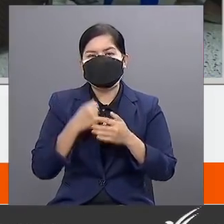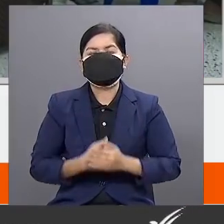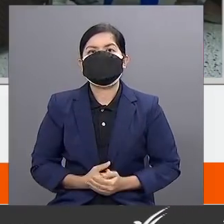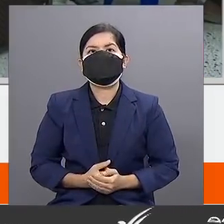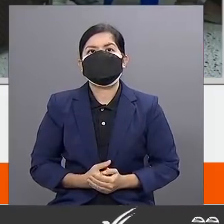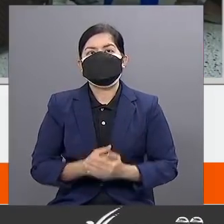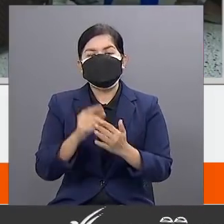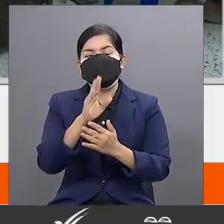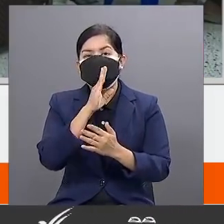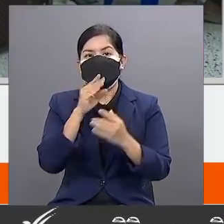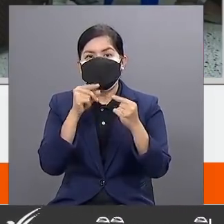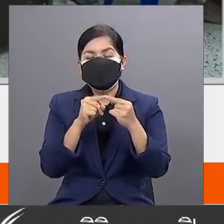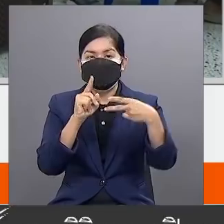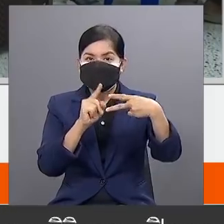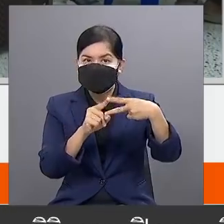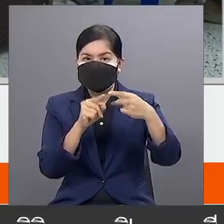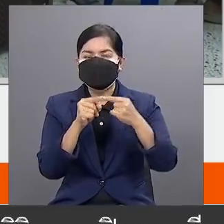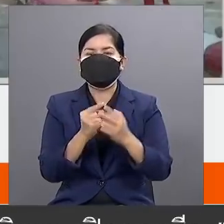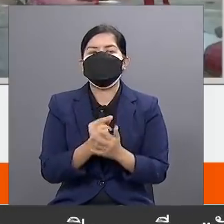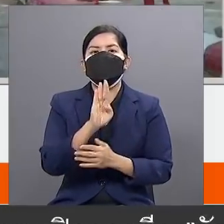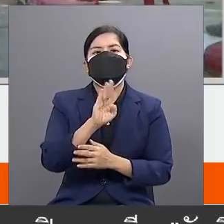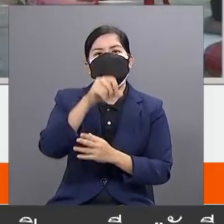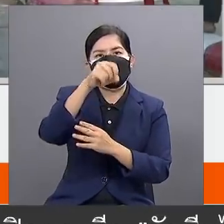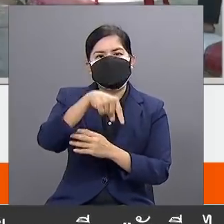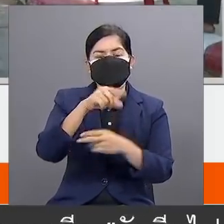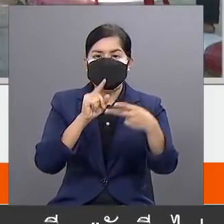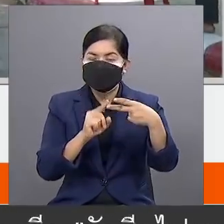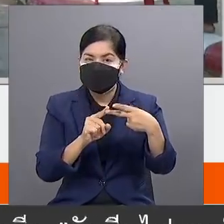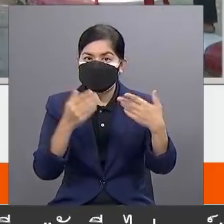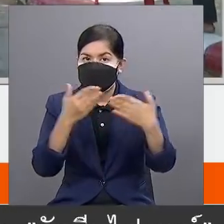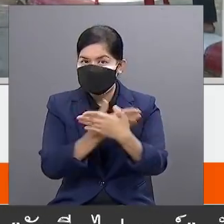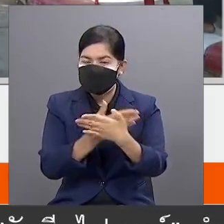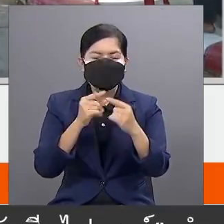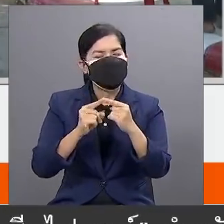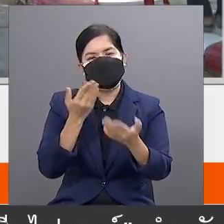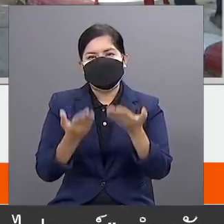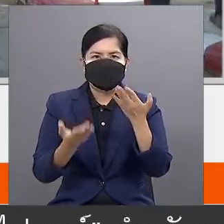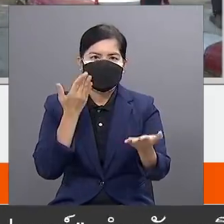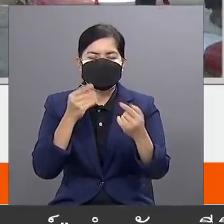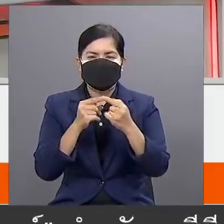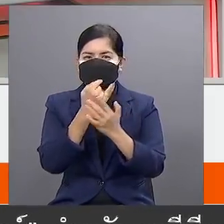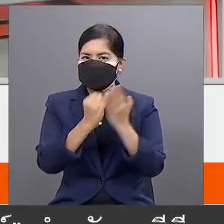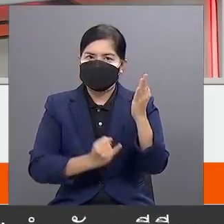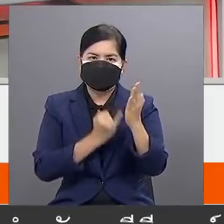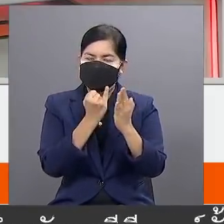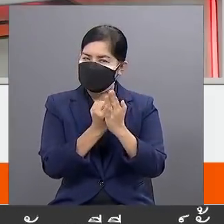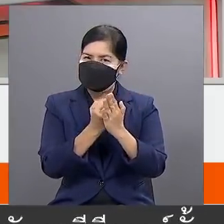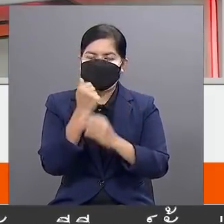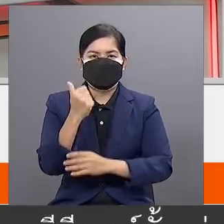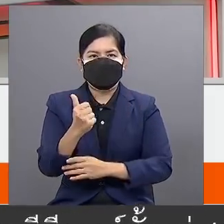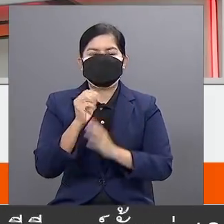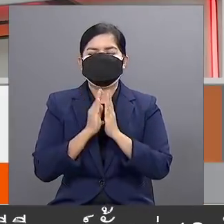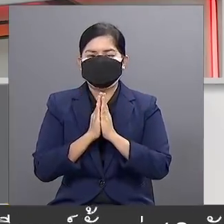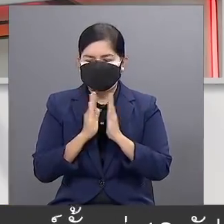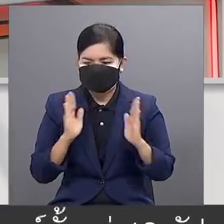ซืายไป สองอยที่บางร prefer ศ fiance ไปสองอยที่แ่สาย-ะ ขบคุณค่ะăng